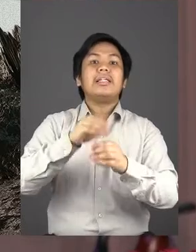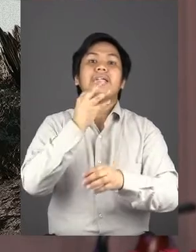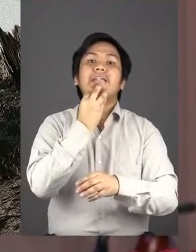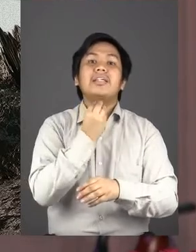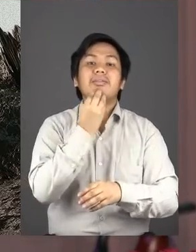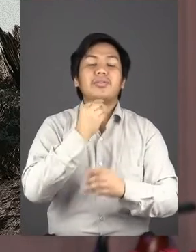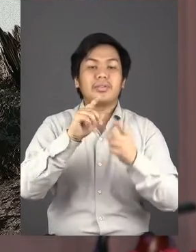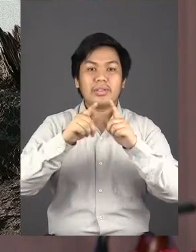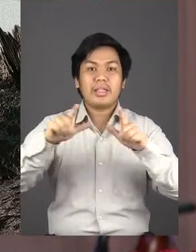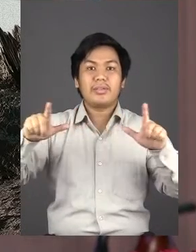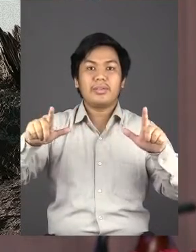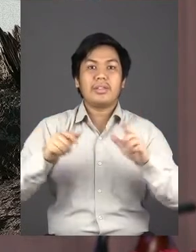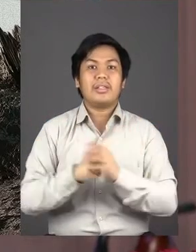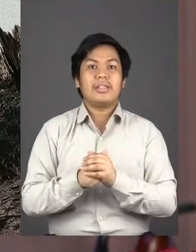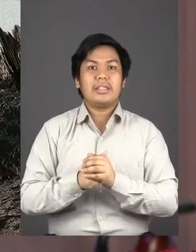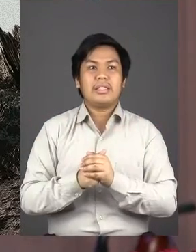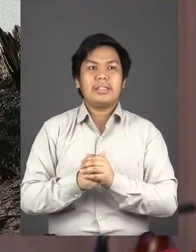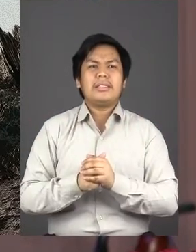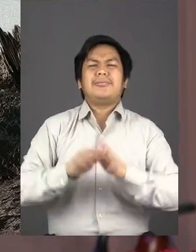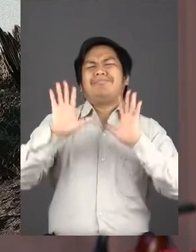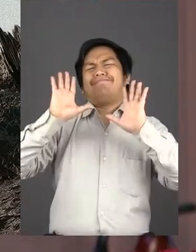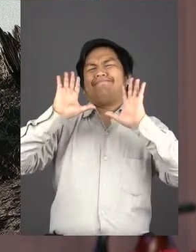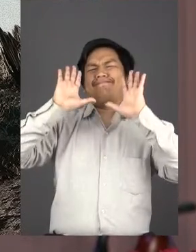language, yun po ay sukdulan.